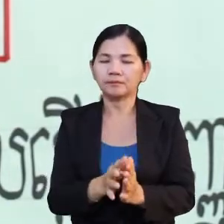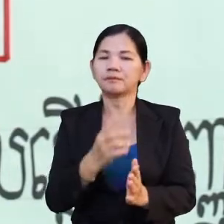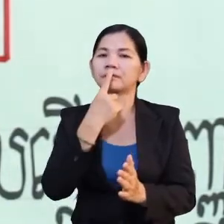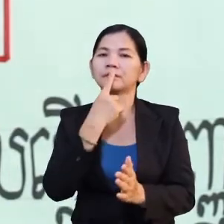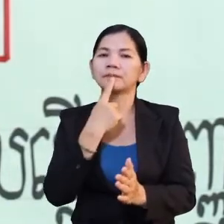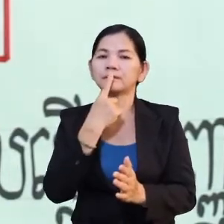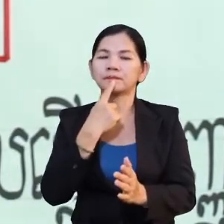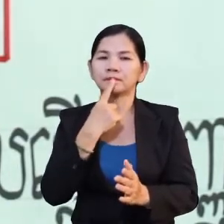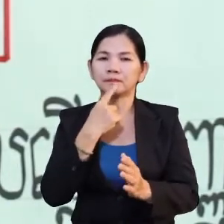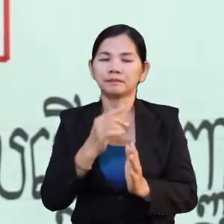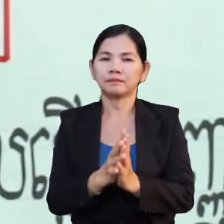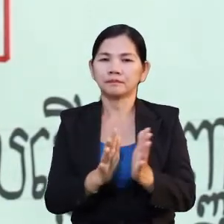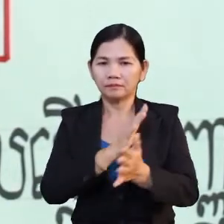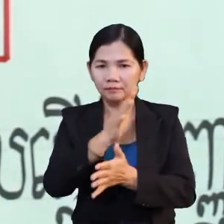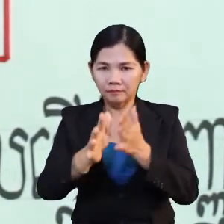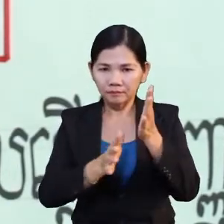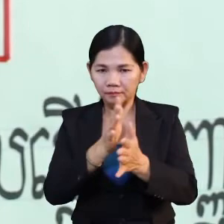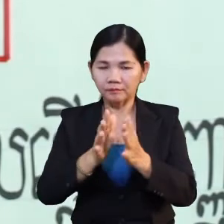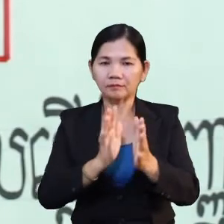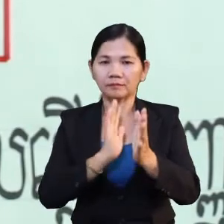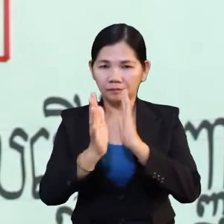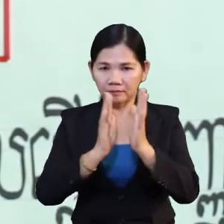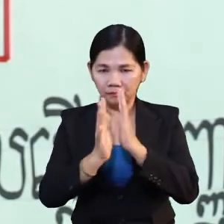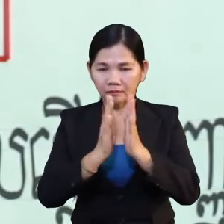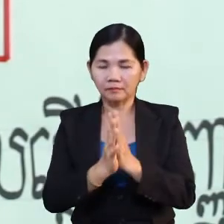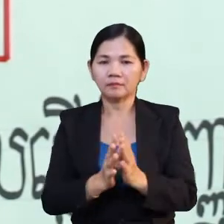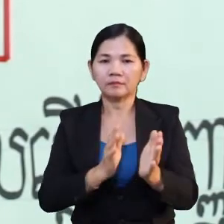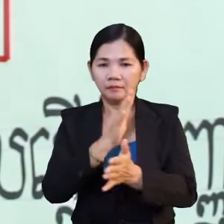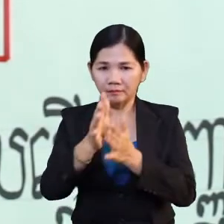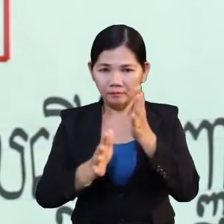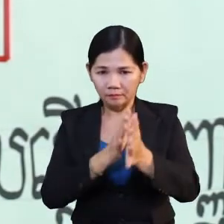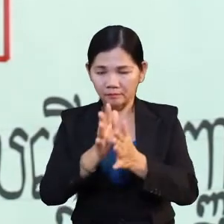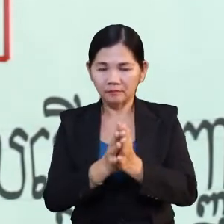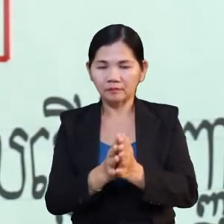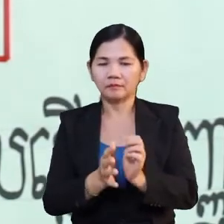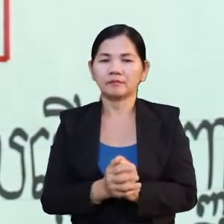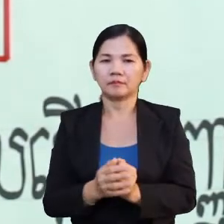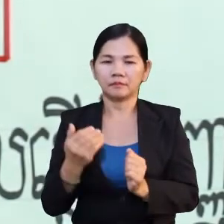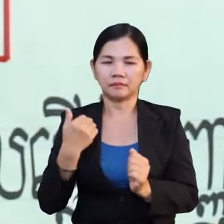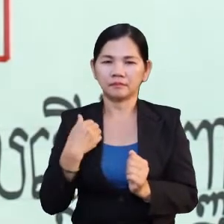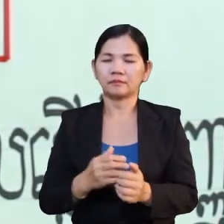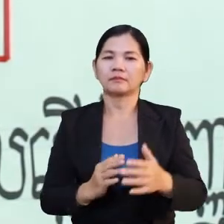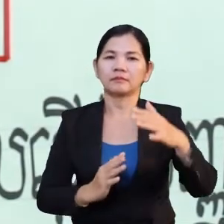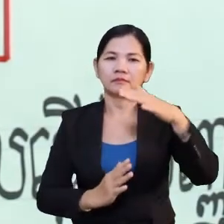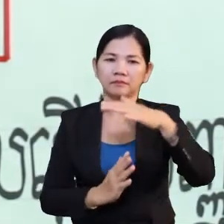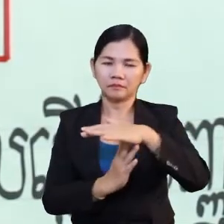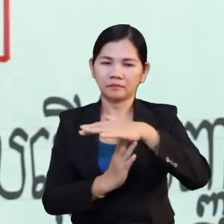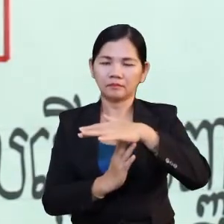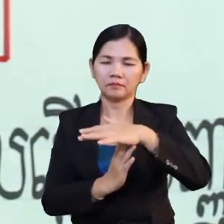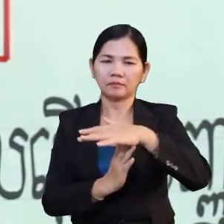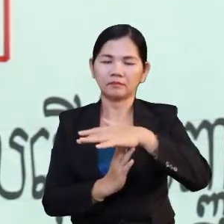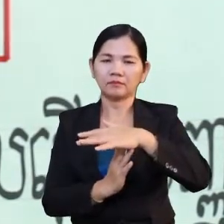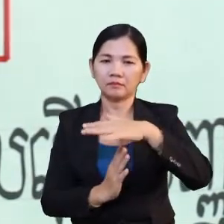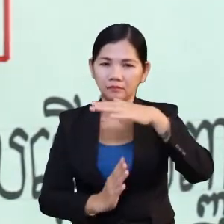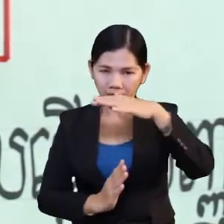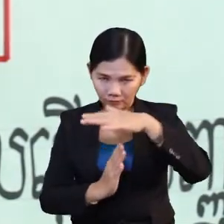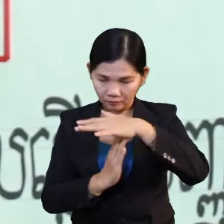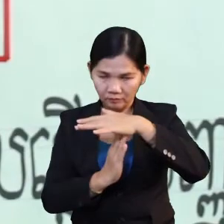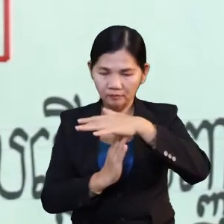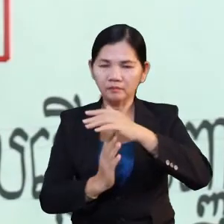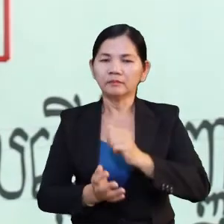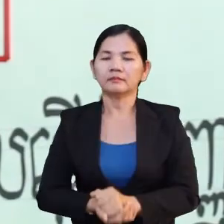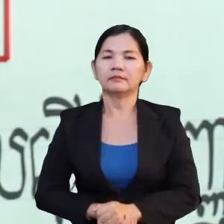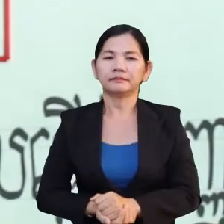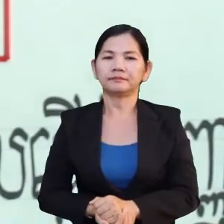ហមហ្នឹងគឺសញ្ញាចរាចររបស់យើងប្រាប់អ្វីគុនចាគឺប្រាប់ឲ្យអ្នកធ្វើដំណើរទាំងអស់ឈ